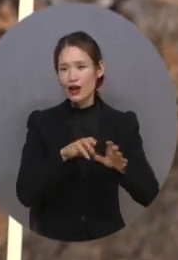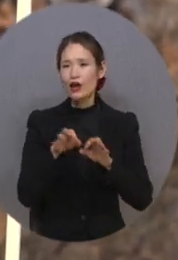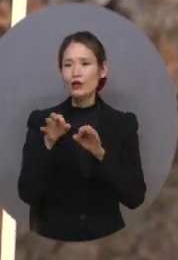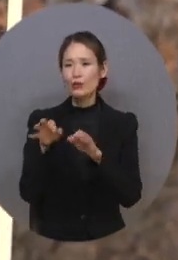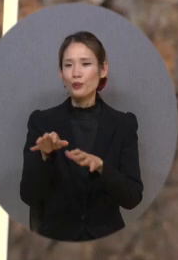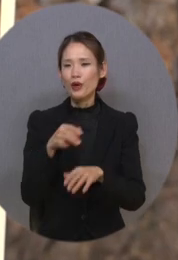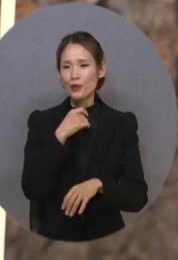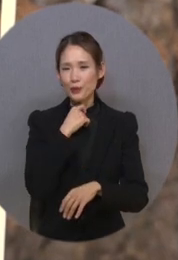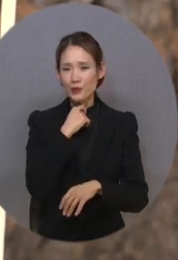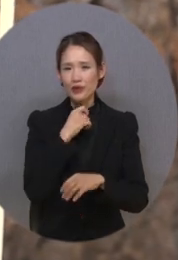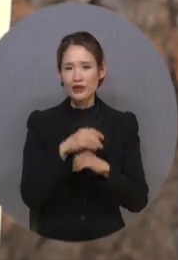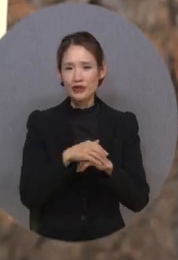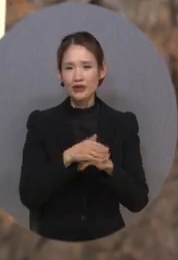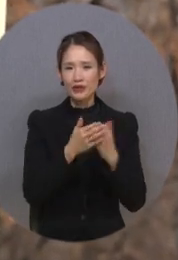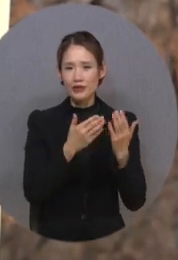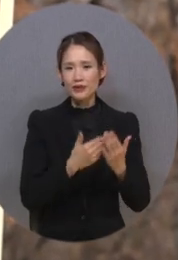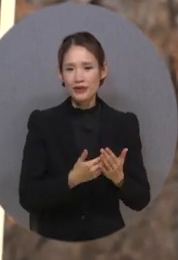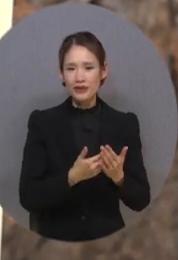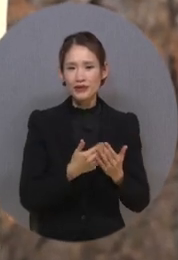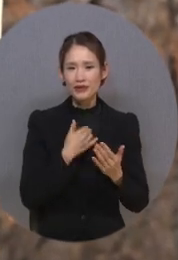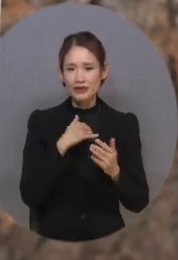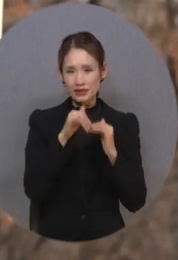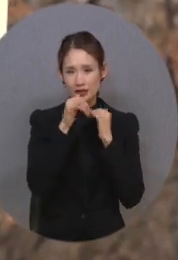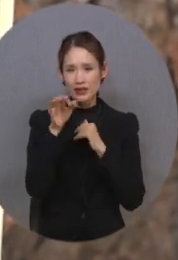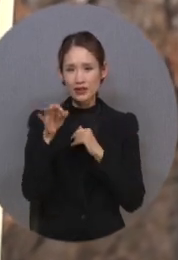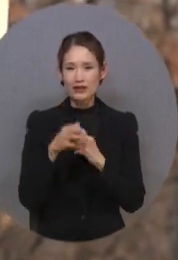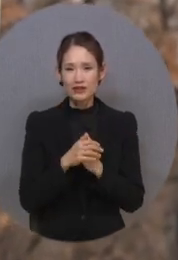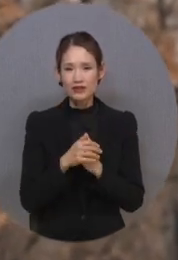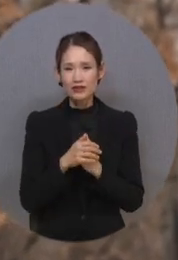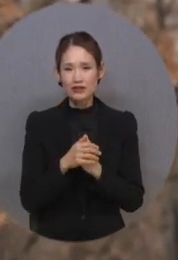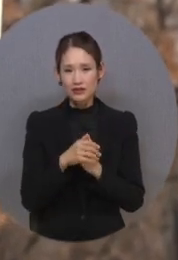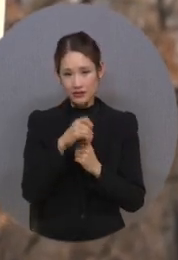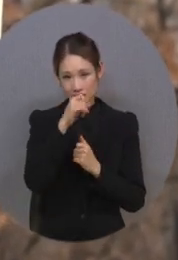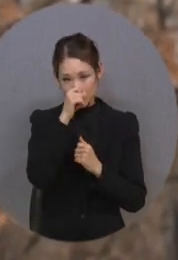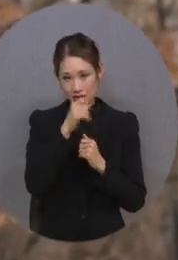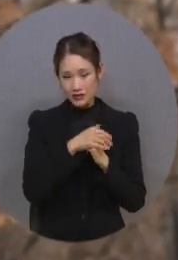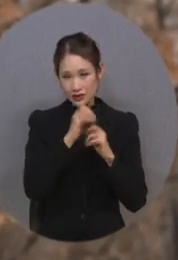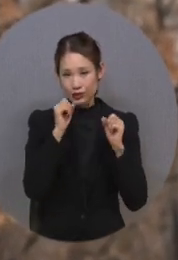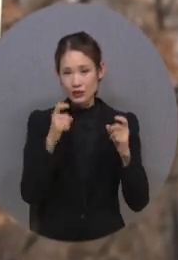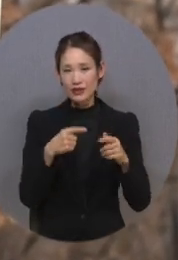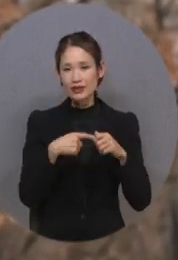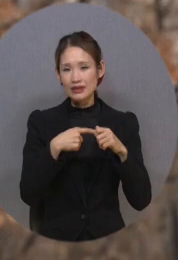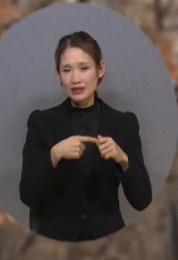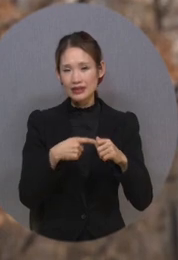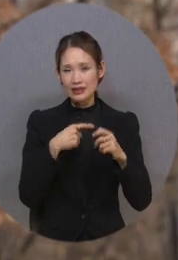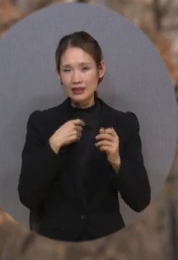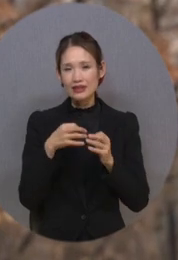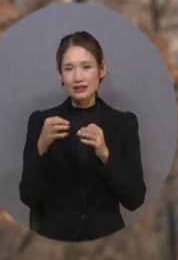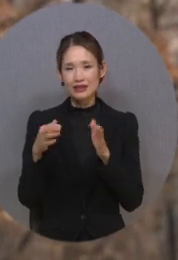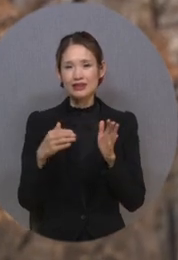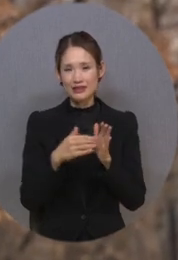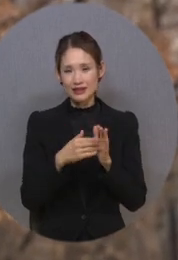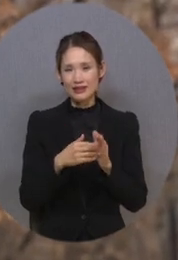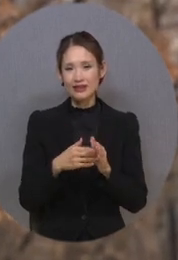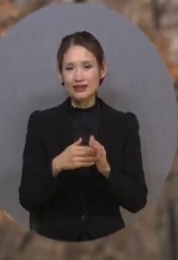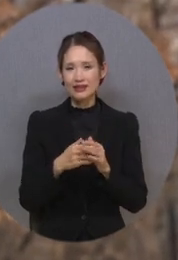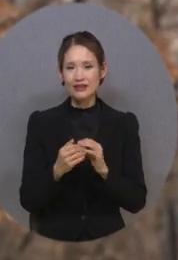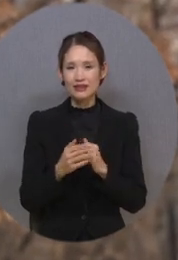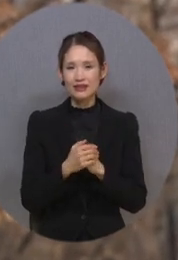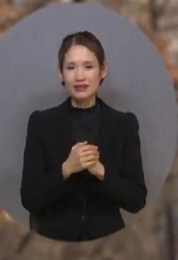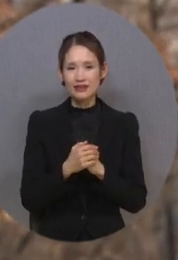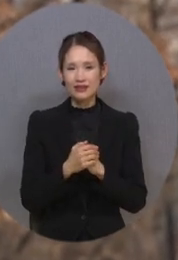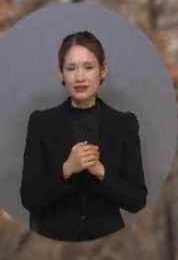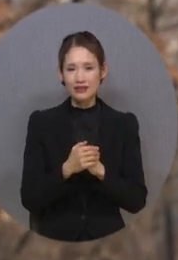받은 상품이나 뭐 그런 상금을 근데 이번에 좋은 기회를 1등을 했으니까 제가 기부를 하도록 하겠습니다.